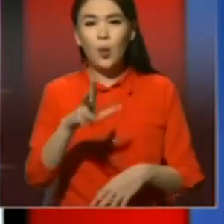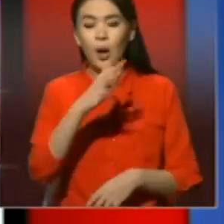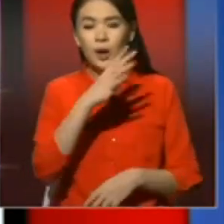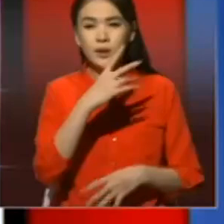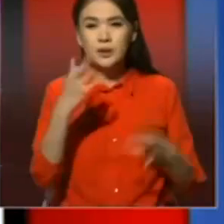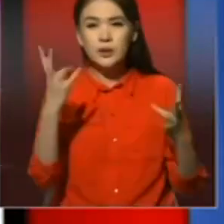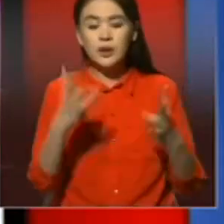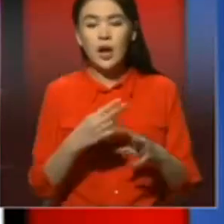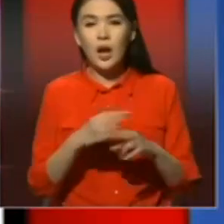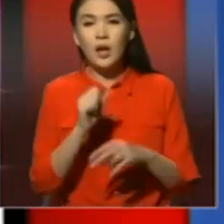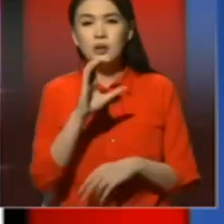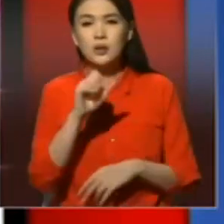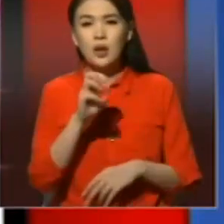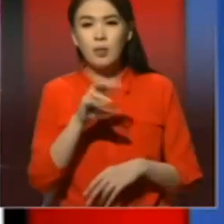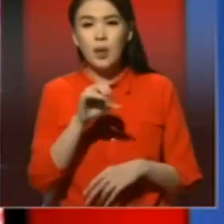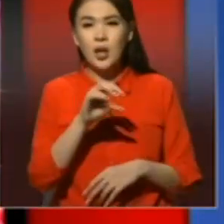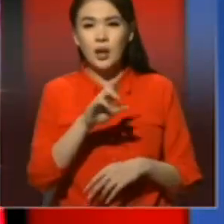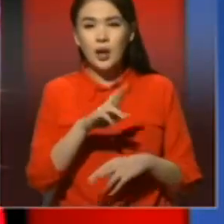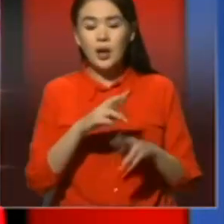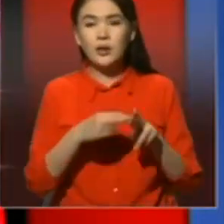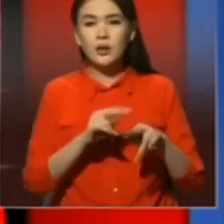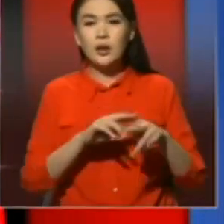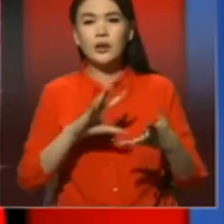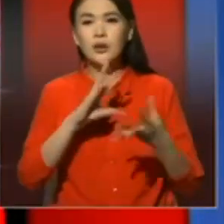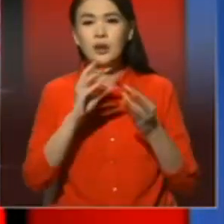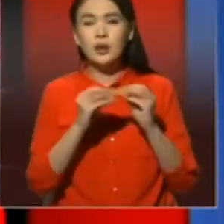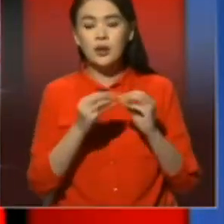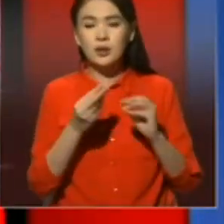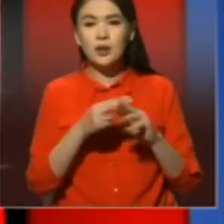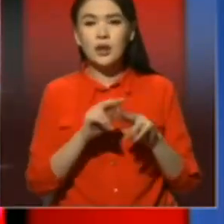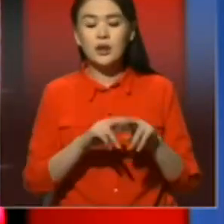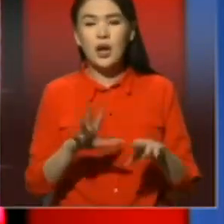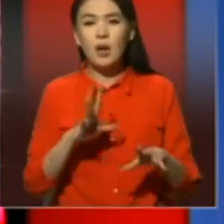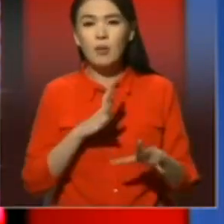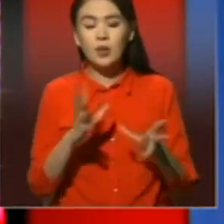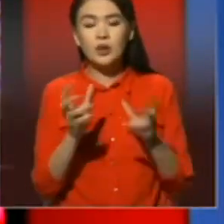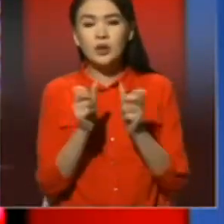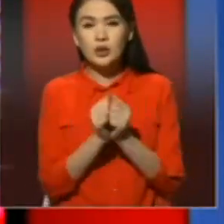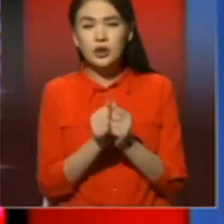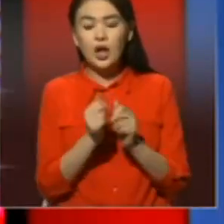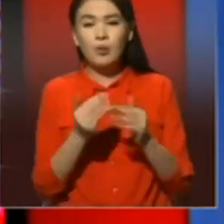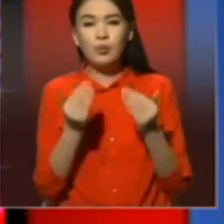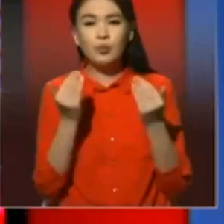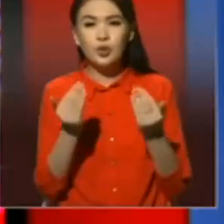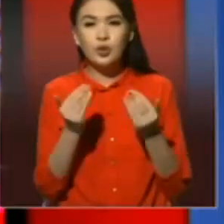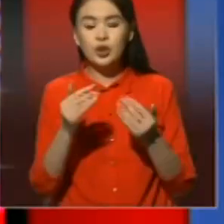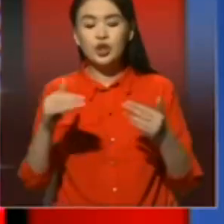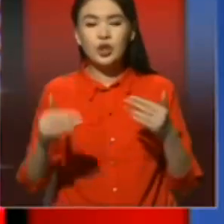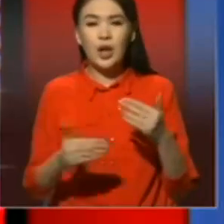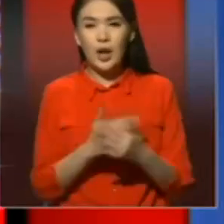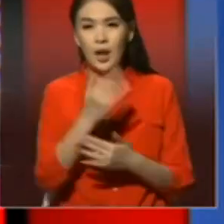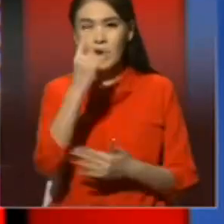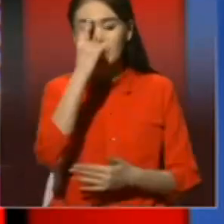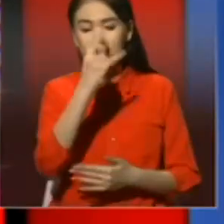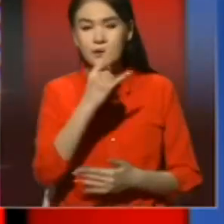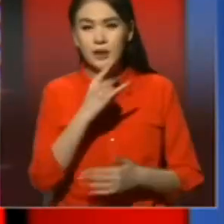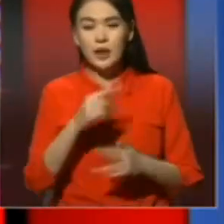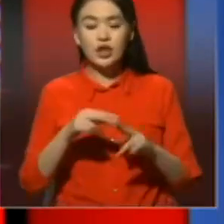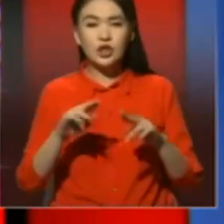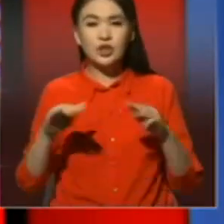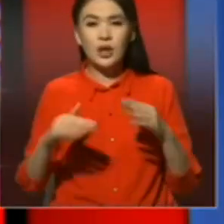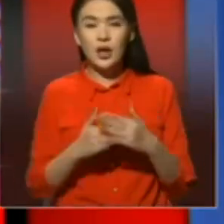болады. Ассамблеяның соны негізгі бағыт ретінде ұстанып отқаны бүгінгі жаңа Қазақстанымызды